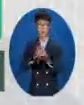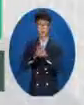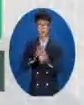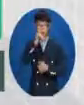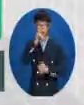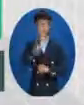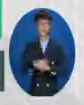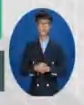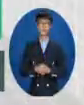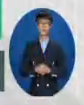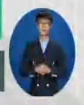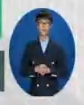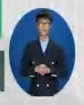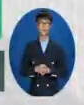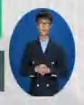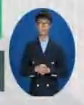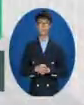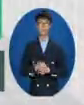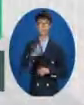실시했습니다.